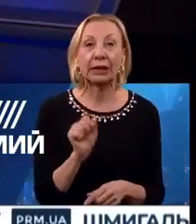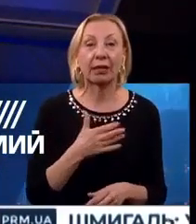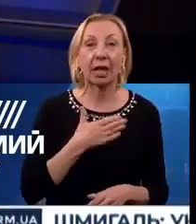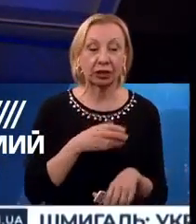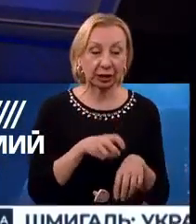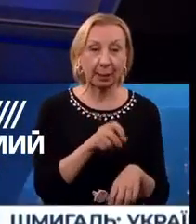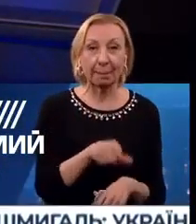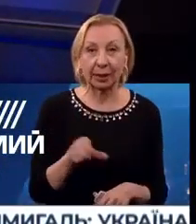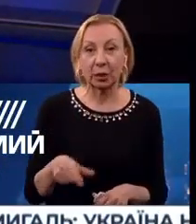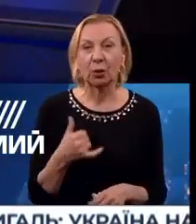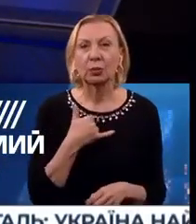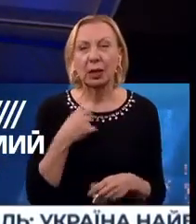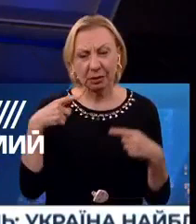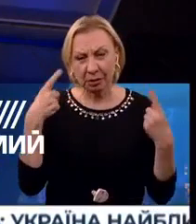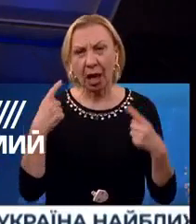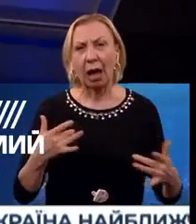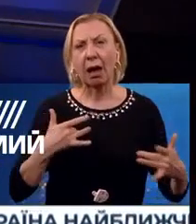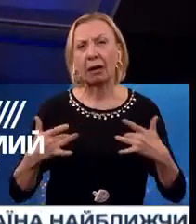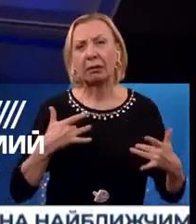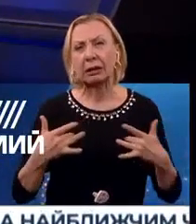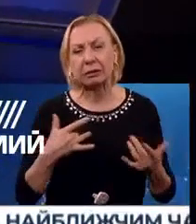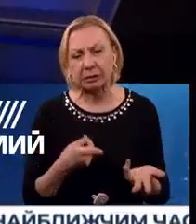нас космічні гроші платили артистам,